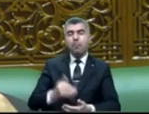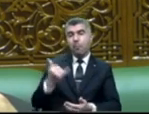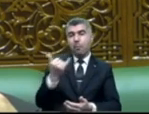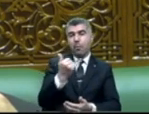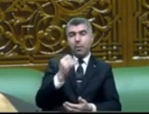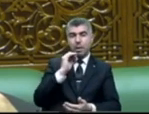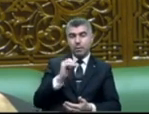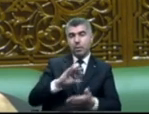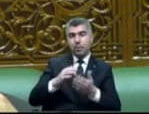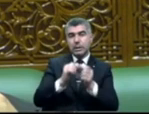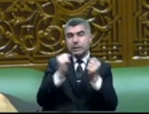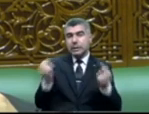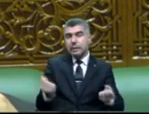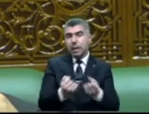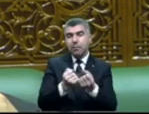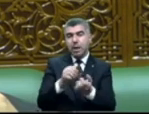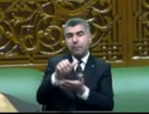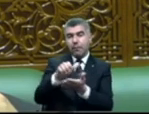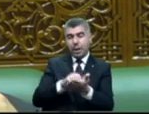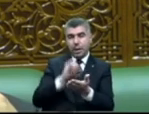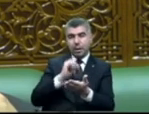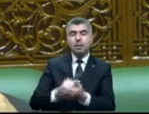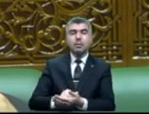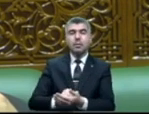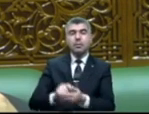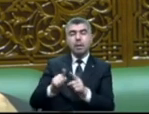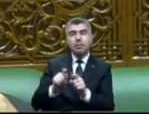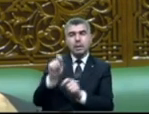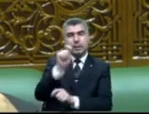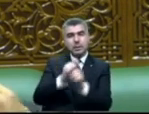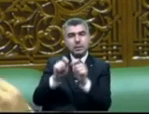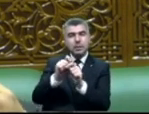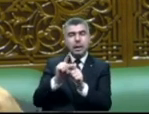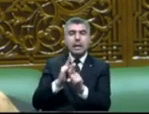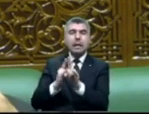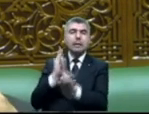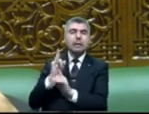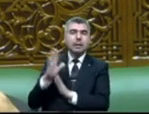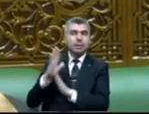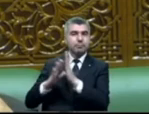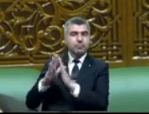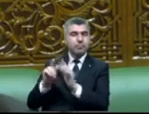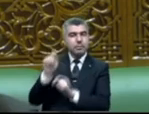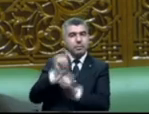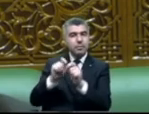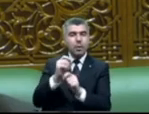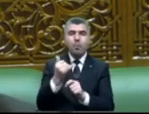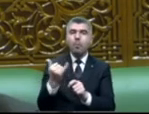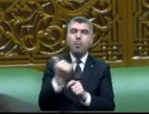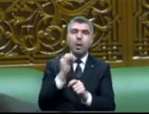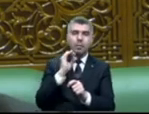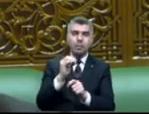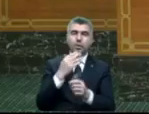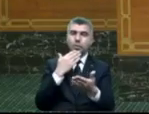الضياع باعتبارها أساس التنمية الفلاحية، تجديد القنوات المنشآت الهيدروفلاحية المتهالكة والمتلاشية أو التي فقدت وظيفتها.